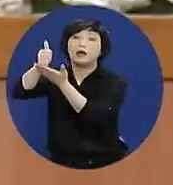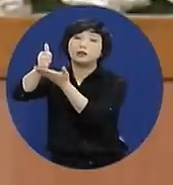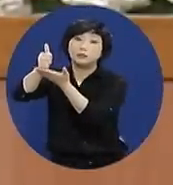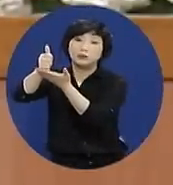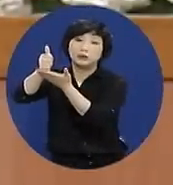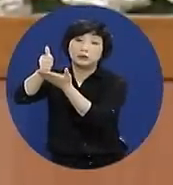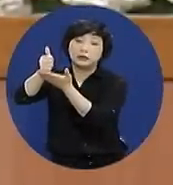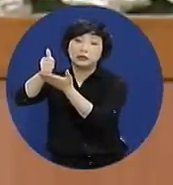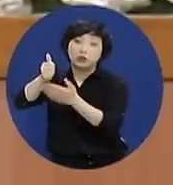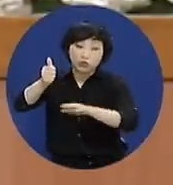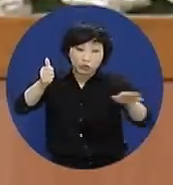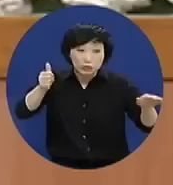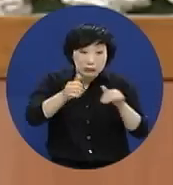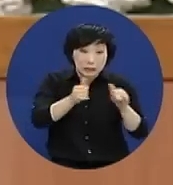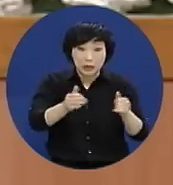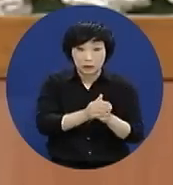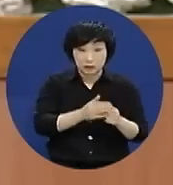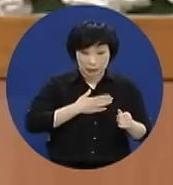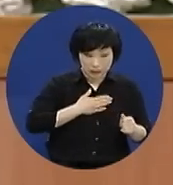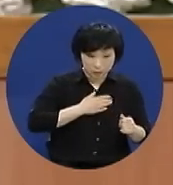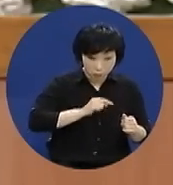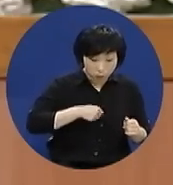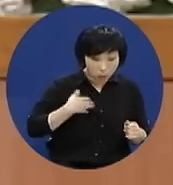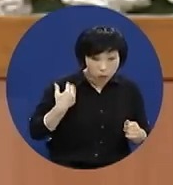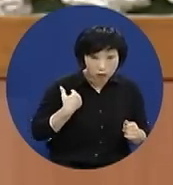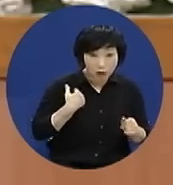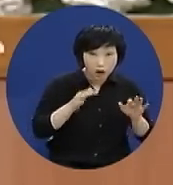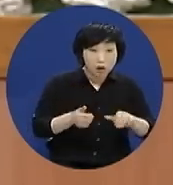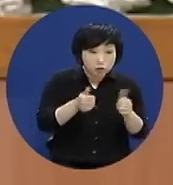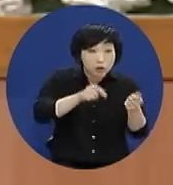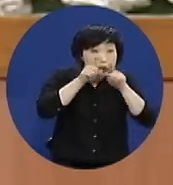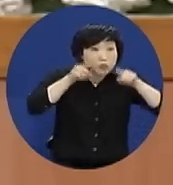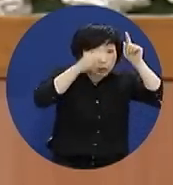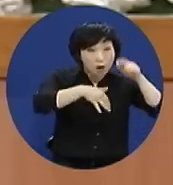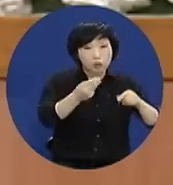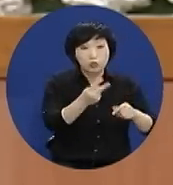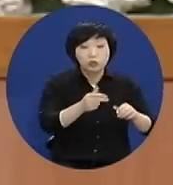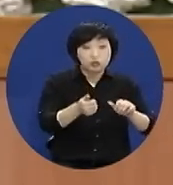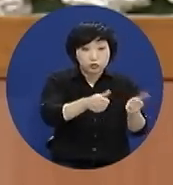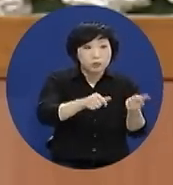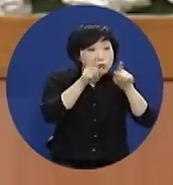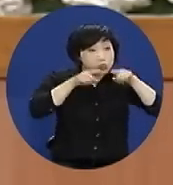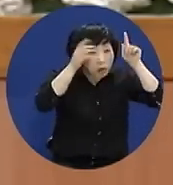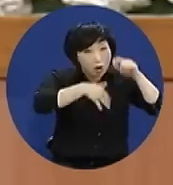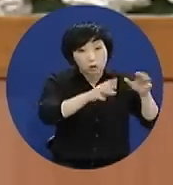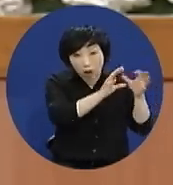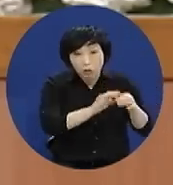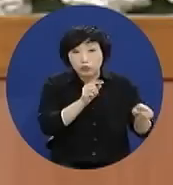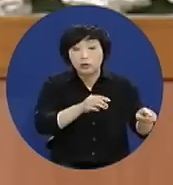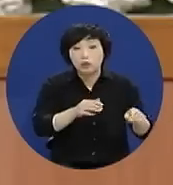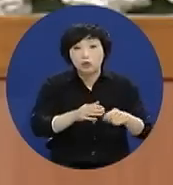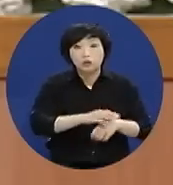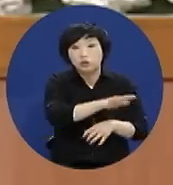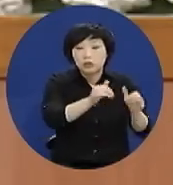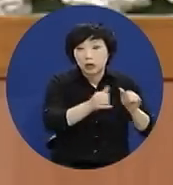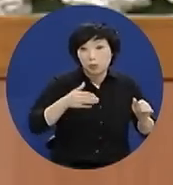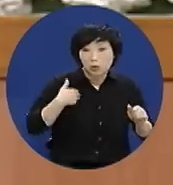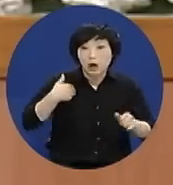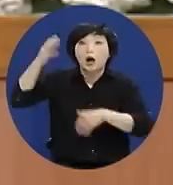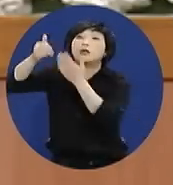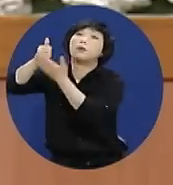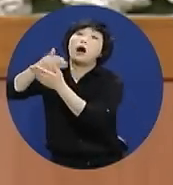この事実を知らないまま死んで地獄に行き死んでにこの